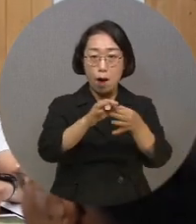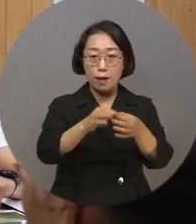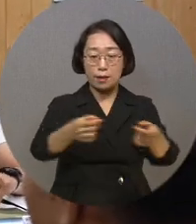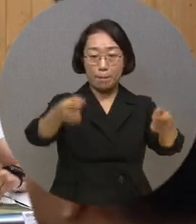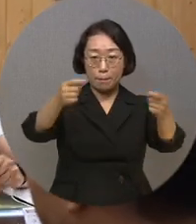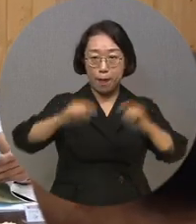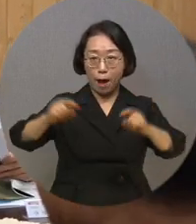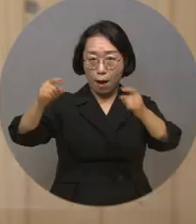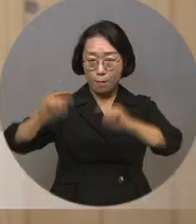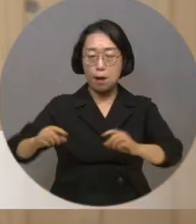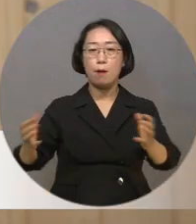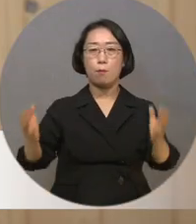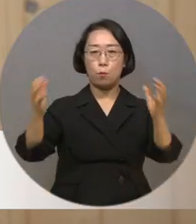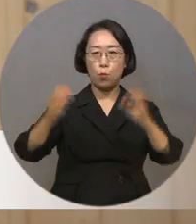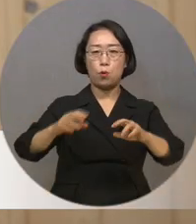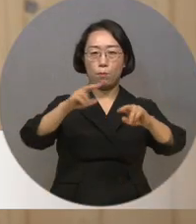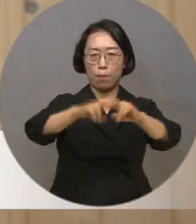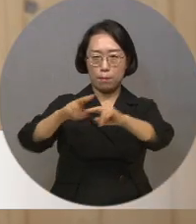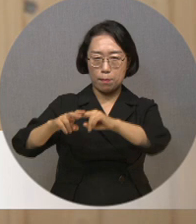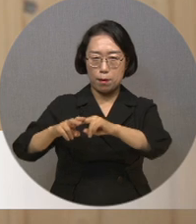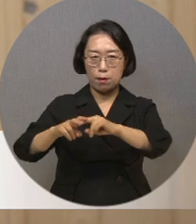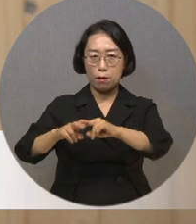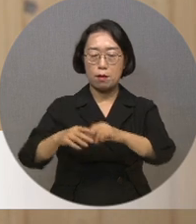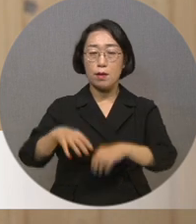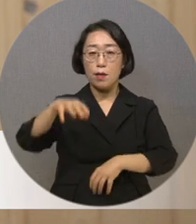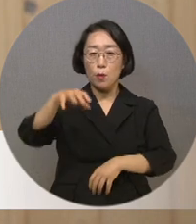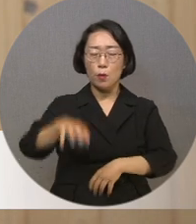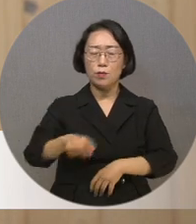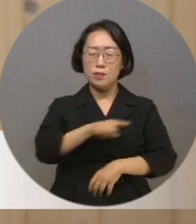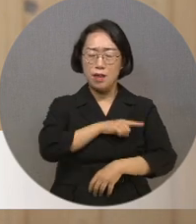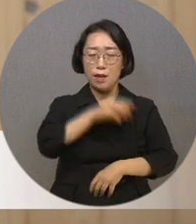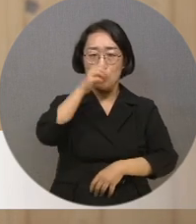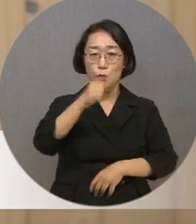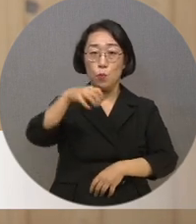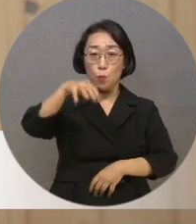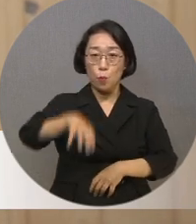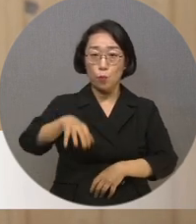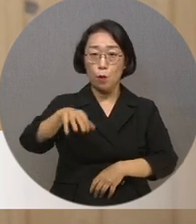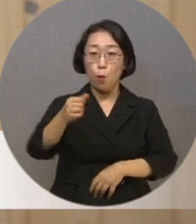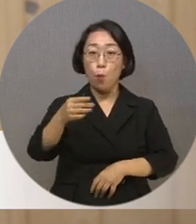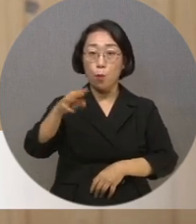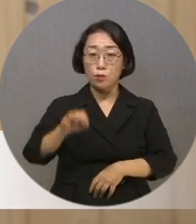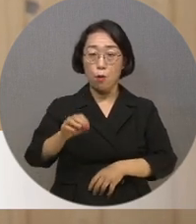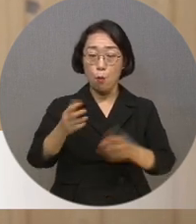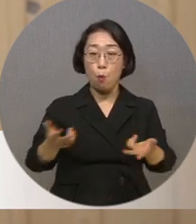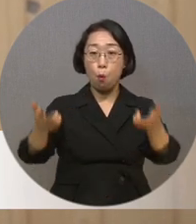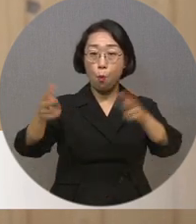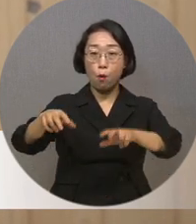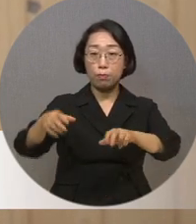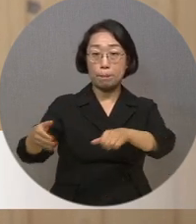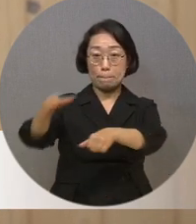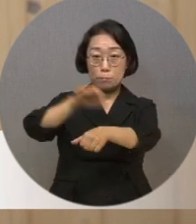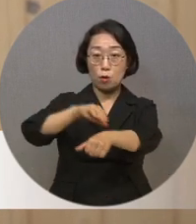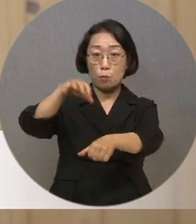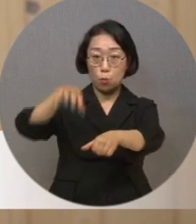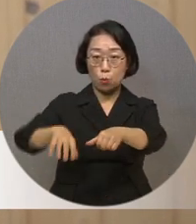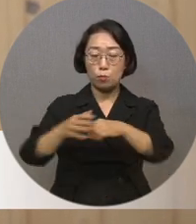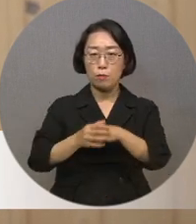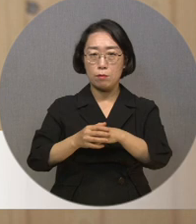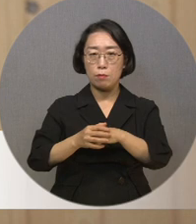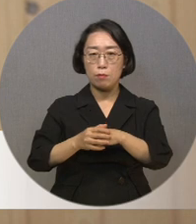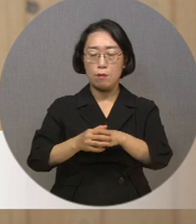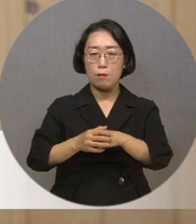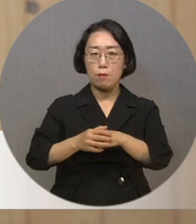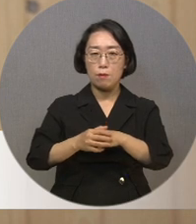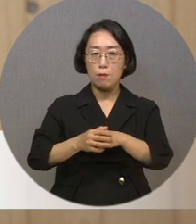참석했습니다. 어떤 신이 내린 최고의 명당이라고는 호정공원이 우리나라의 그 고인들과